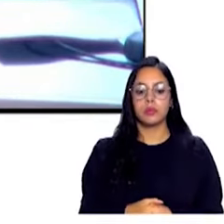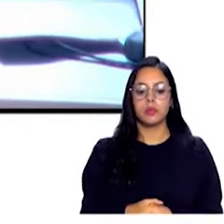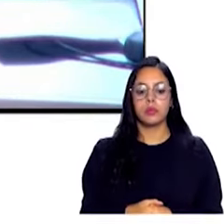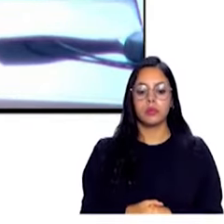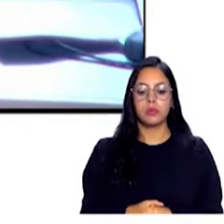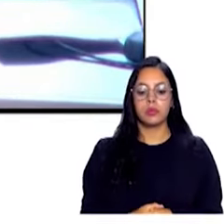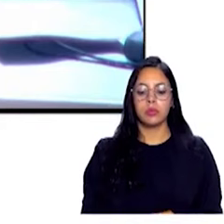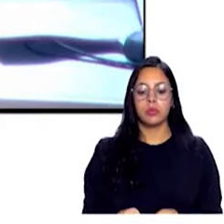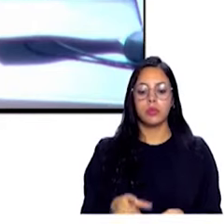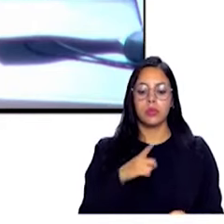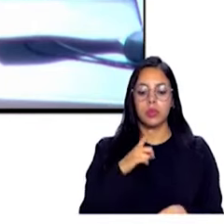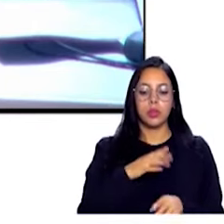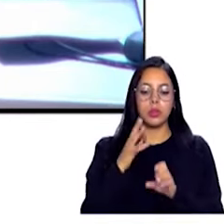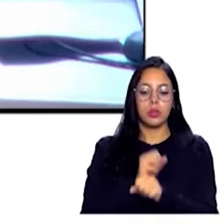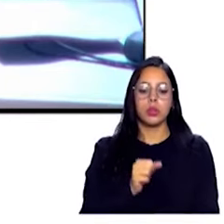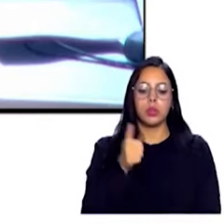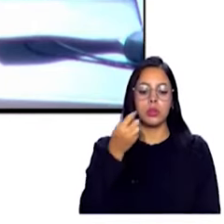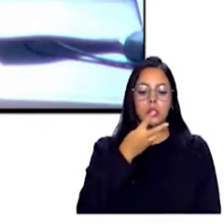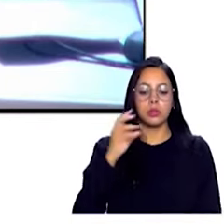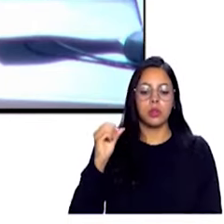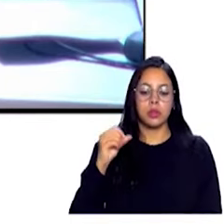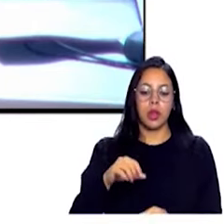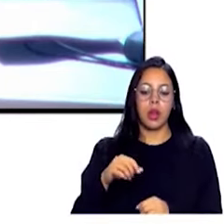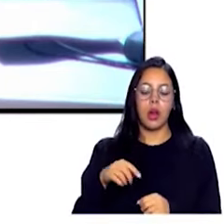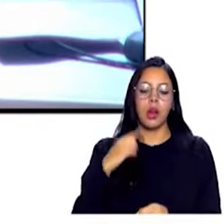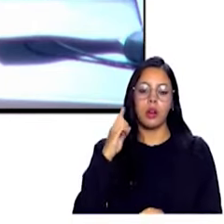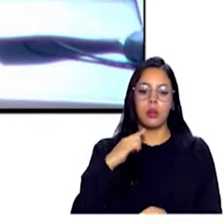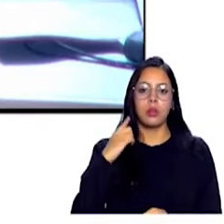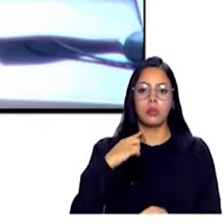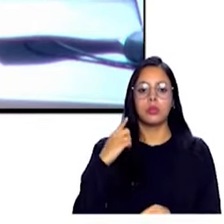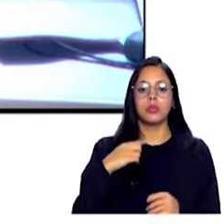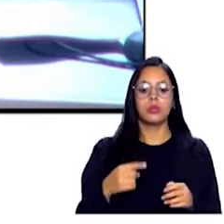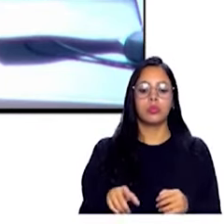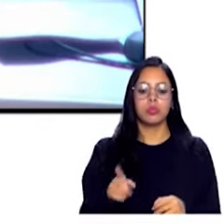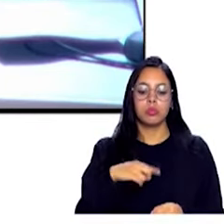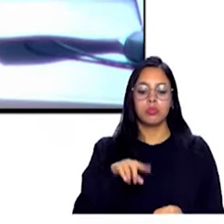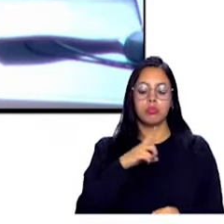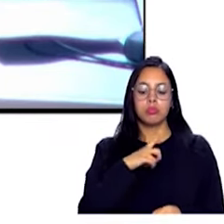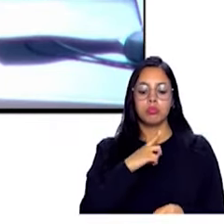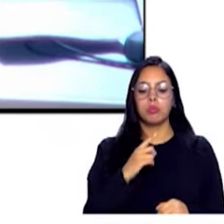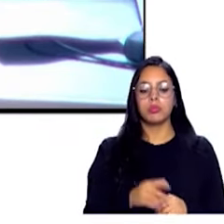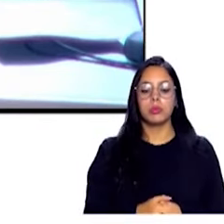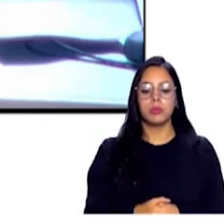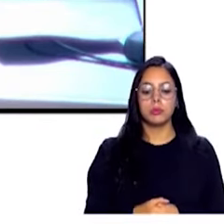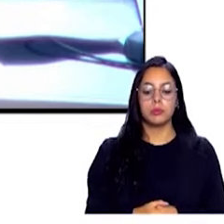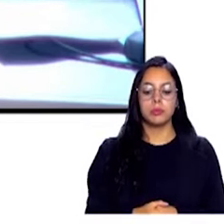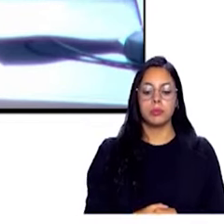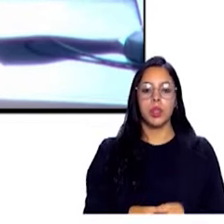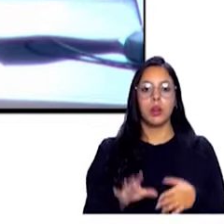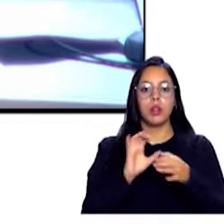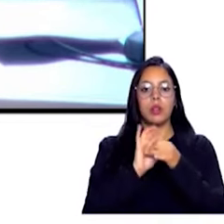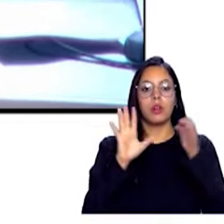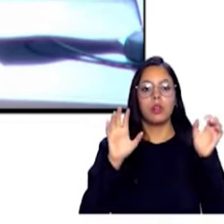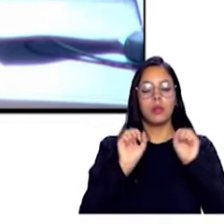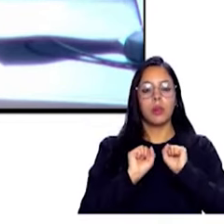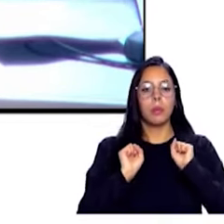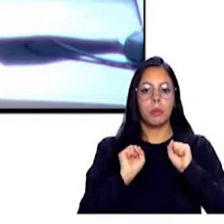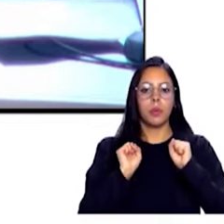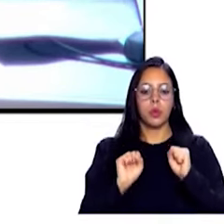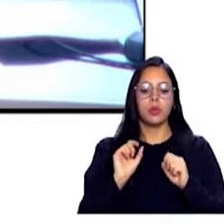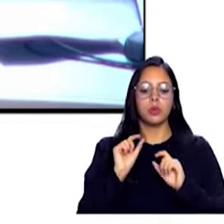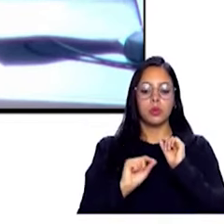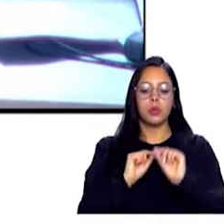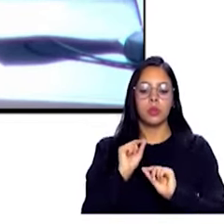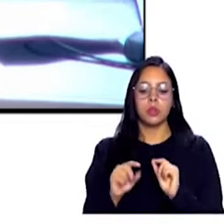ce nombre limité d'avocats au conseil leur permet lorsque unee partie veut faire un pourvoi en cassation de commencer par rédiger